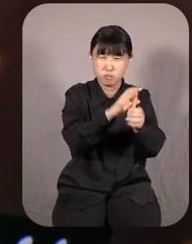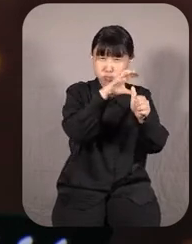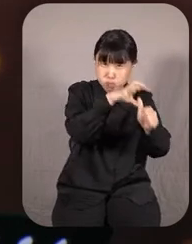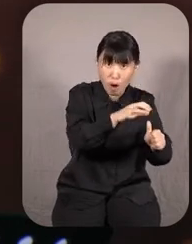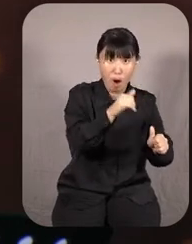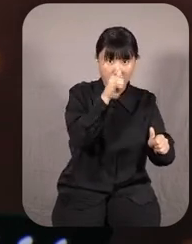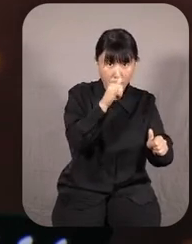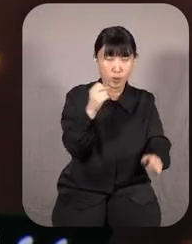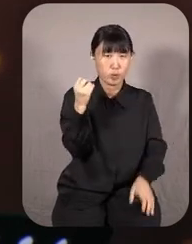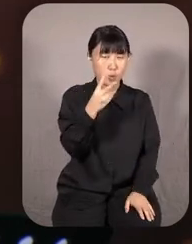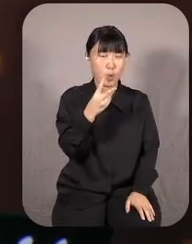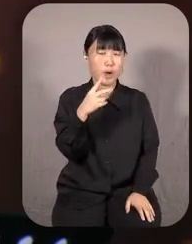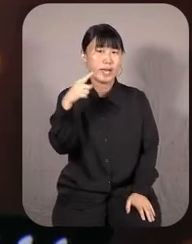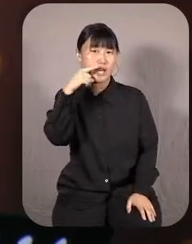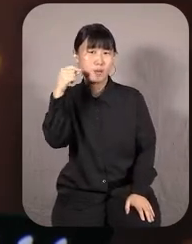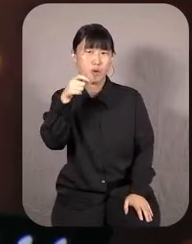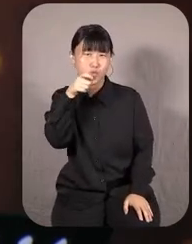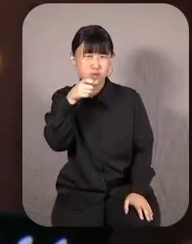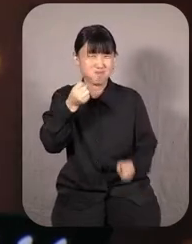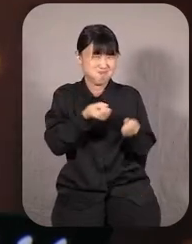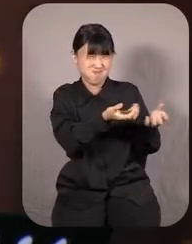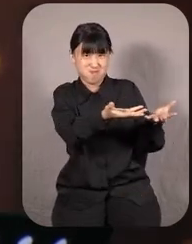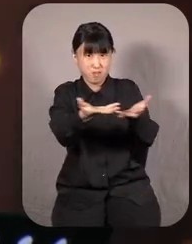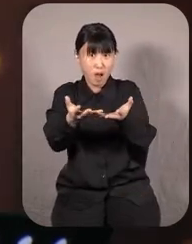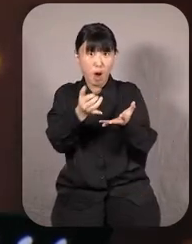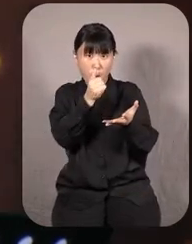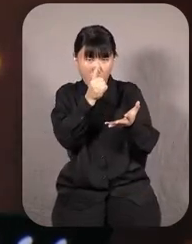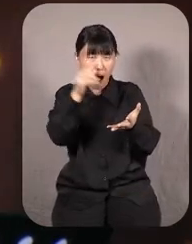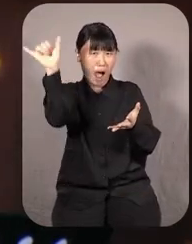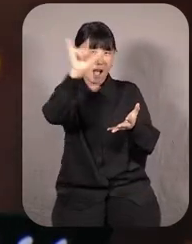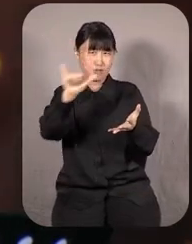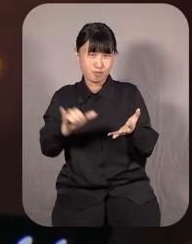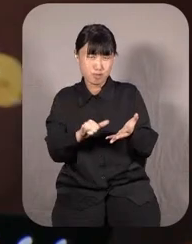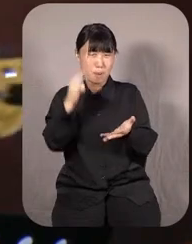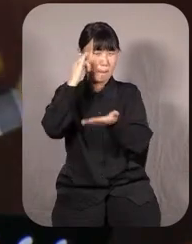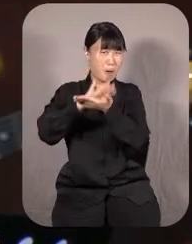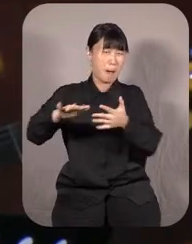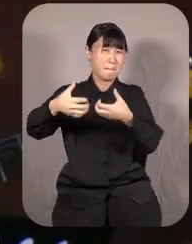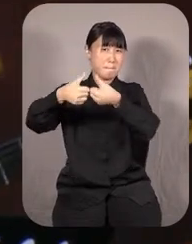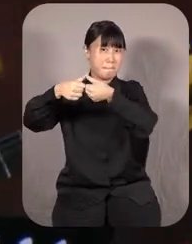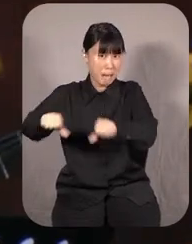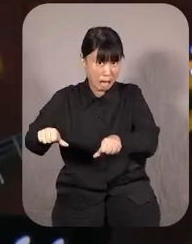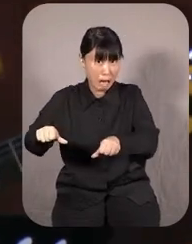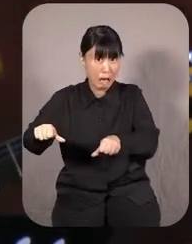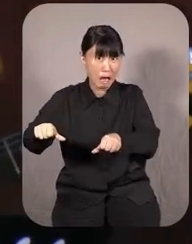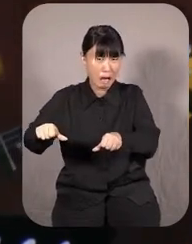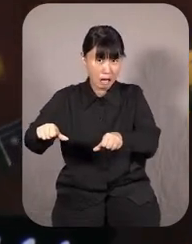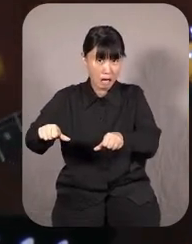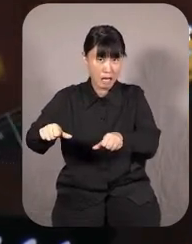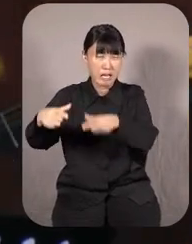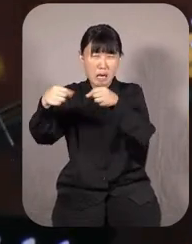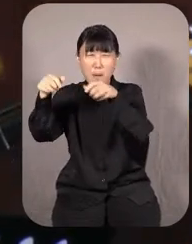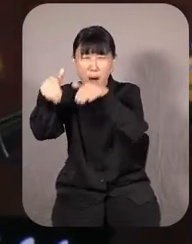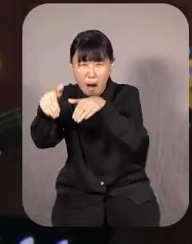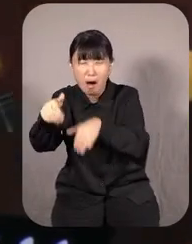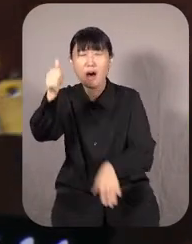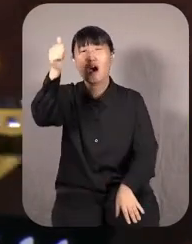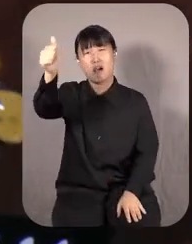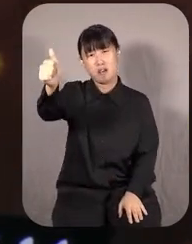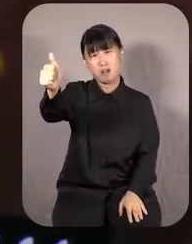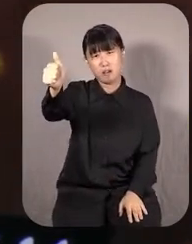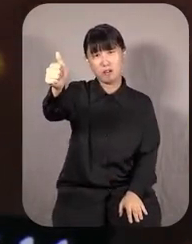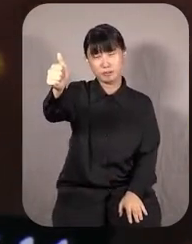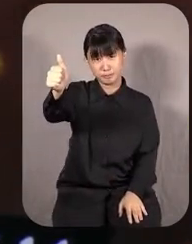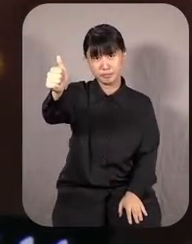테러를 비호하고 한반도 평화를 파괴하는 친일 매국 평화 파괴 범죄를 저질렀습니다.